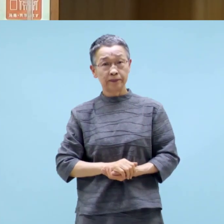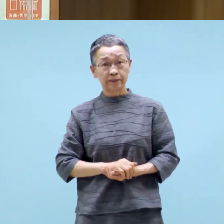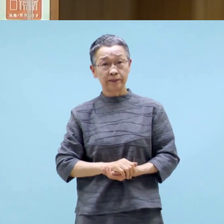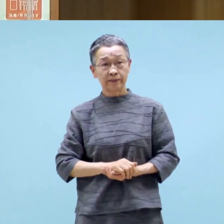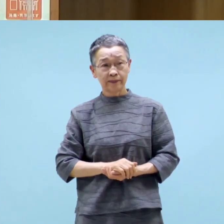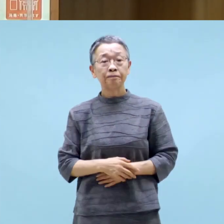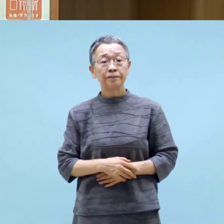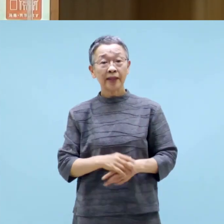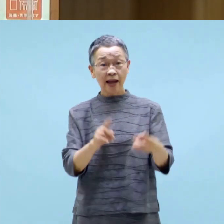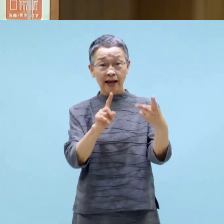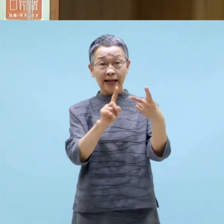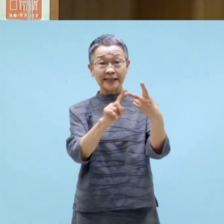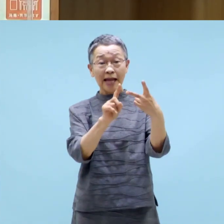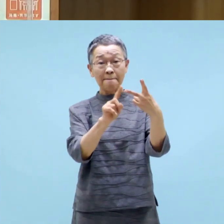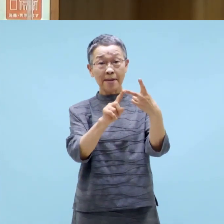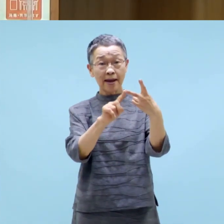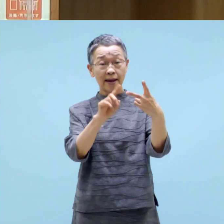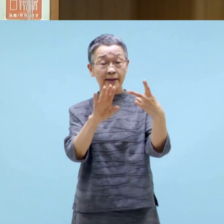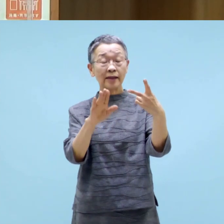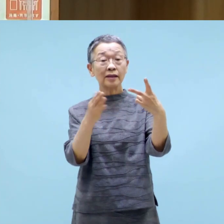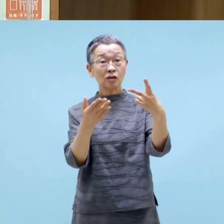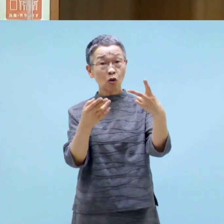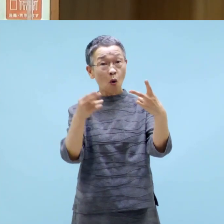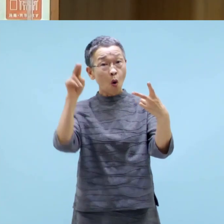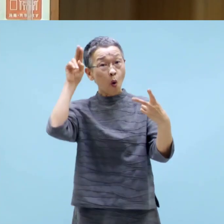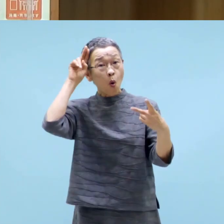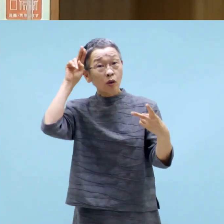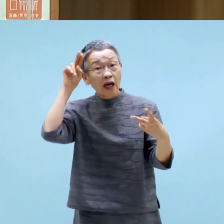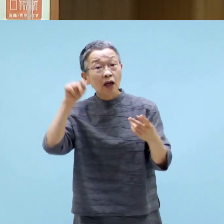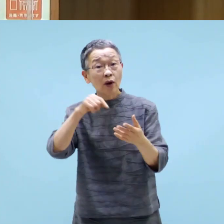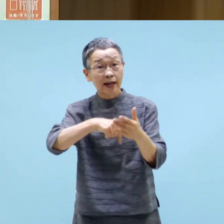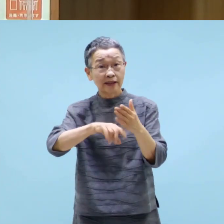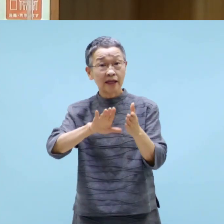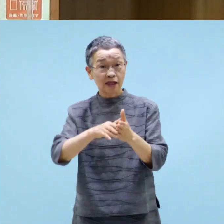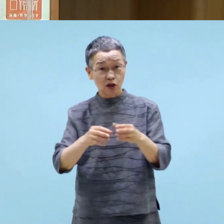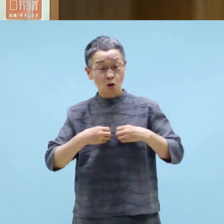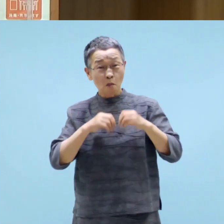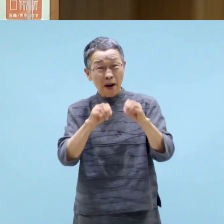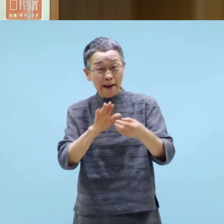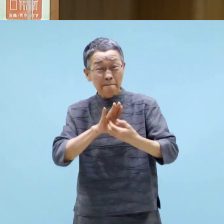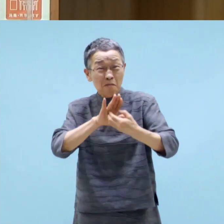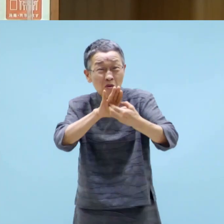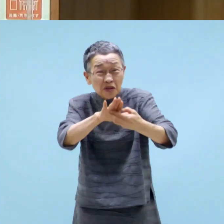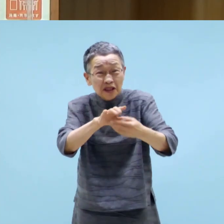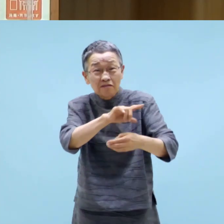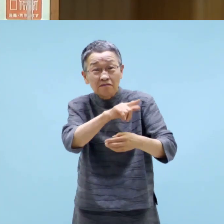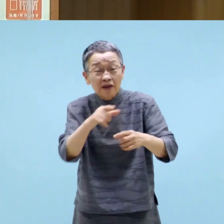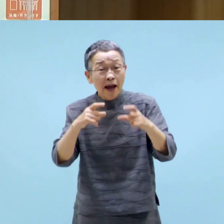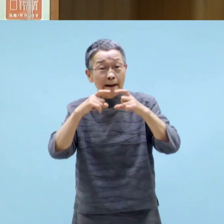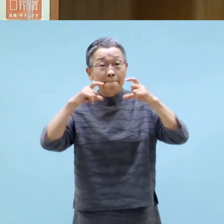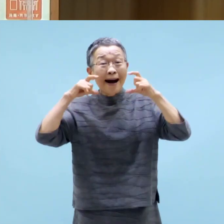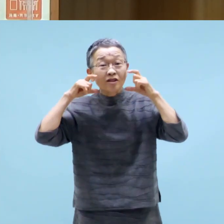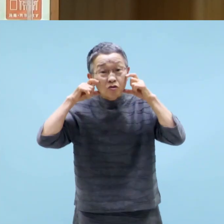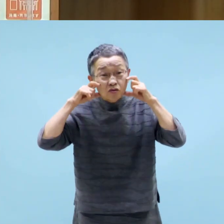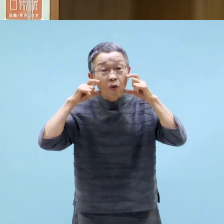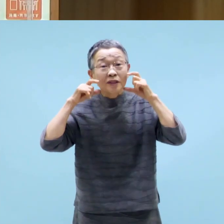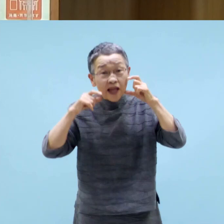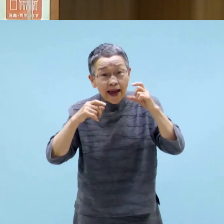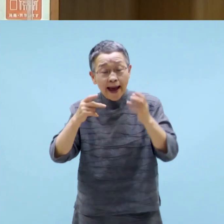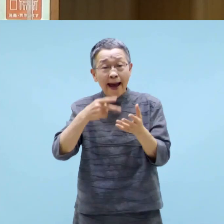。 2点目なんですけれども、これも大阪の話なんですが、まん延防止出されたことで マスク会食の義務化っていう